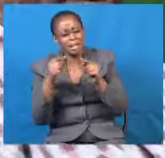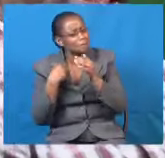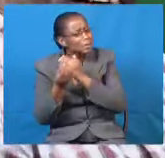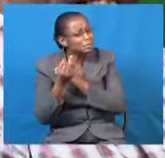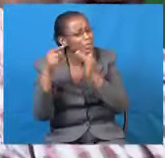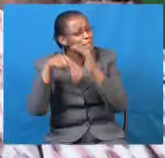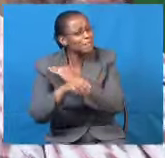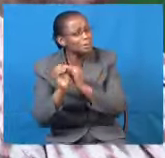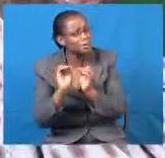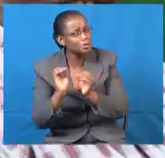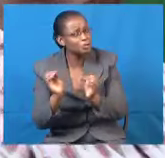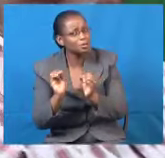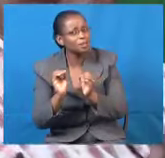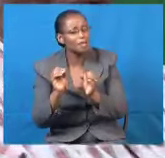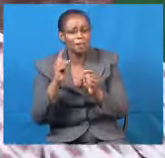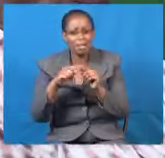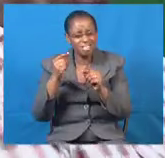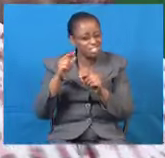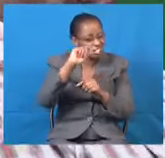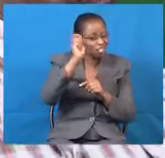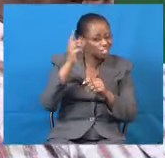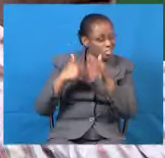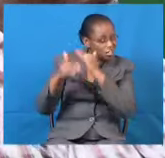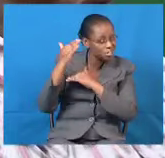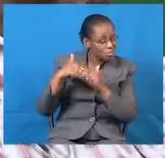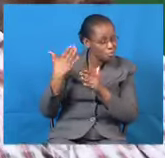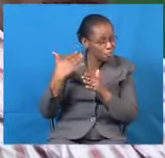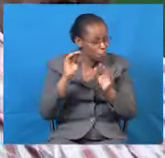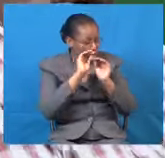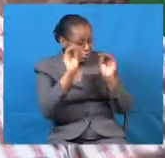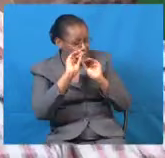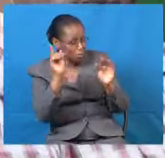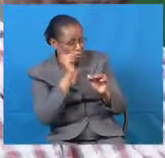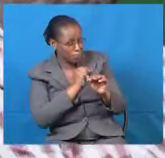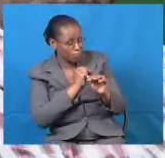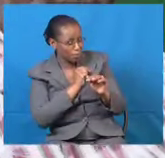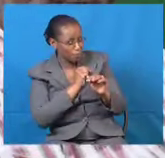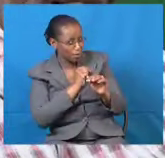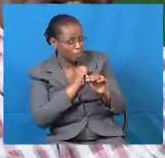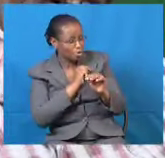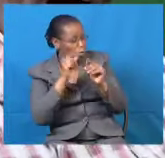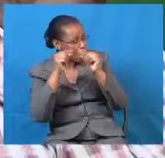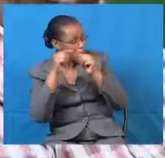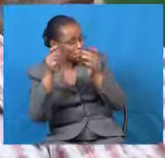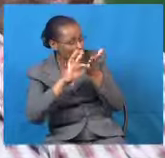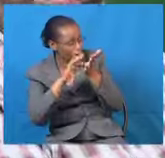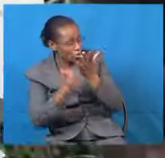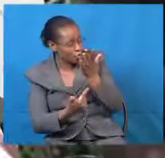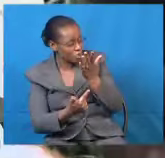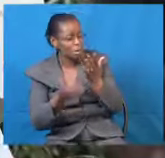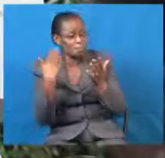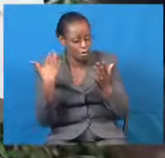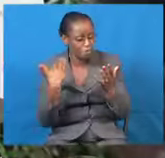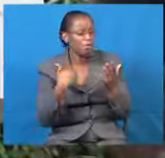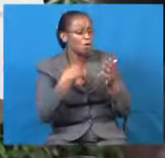lakini kabla sija nelea mengi zaidi kama nyos sema ulif undisa shule na mwalimu wako Wa historia wewe unaju maana ya utawala Wa ndani ni Nini ama sovereign State